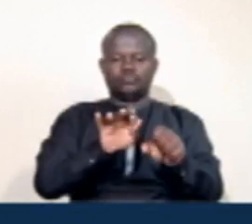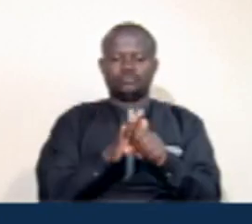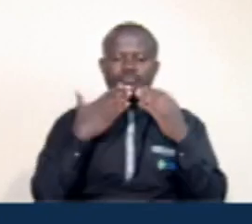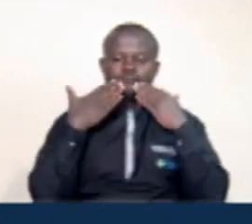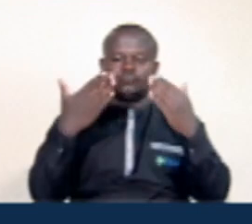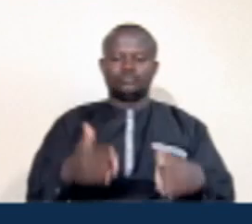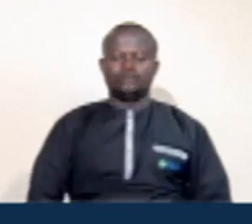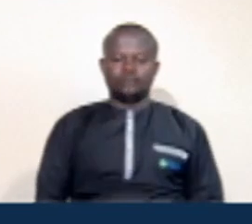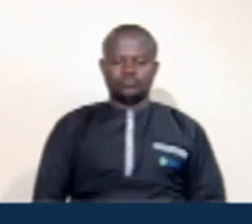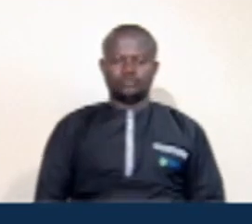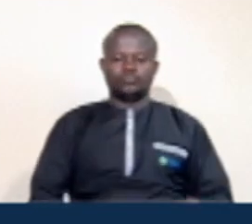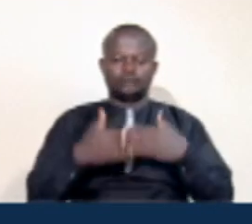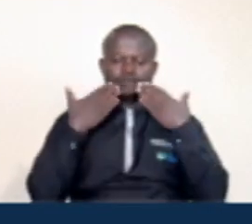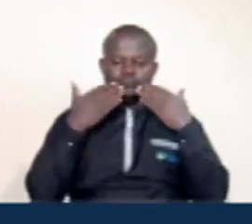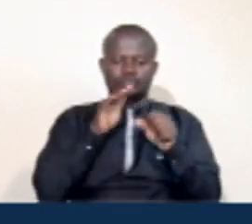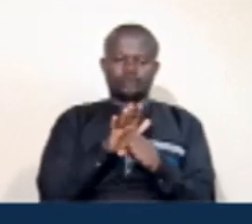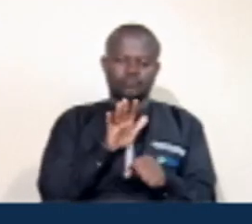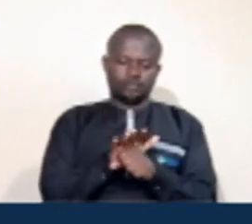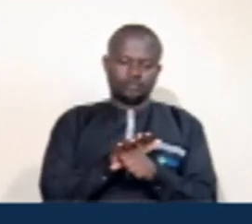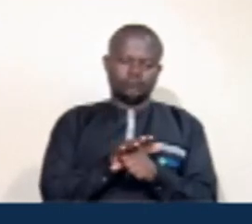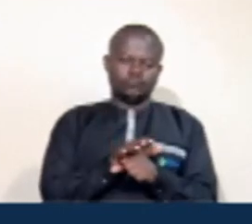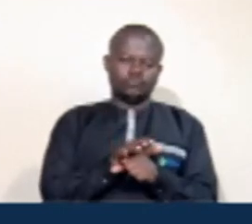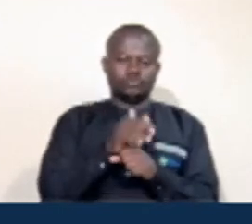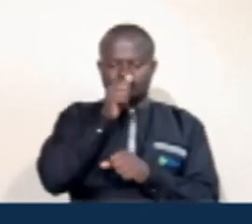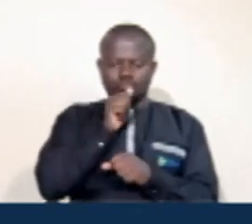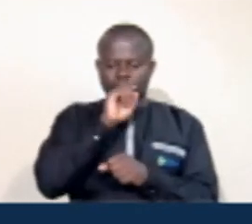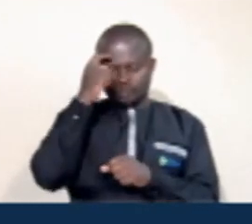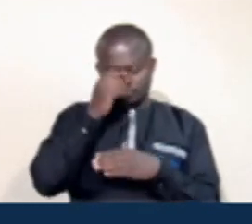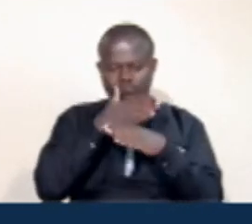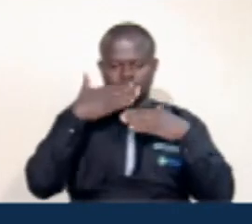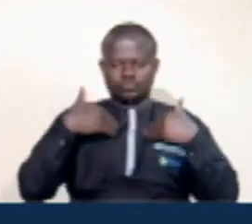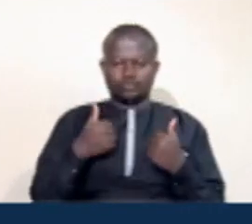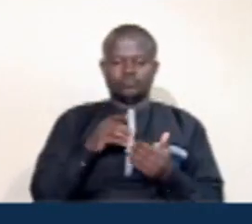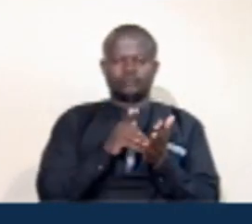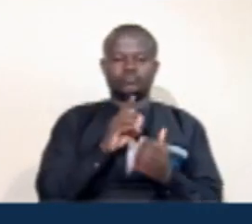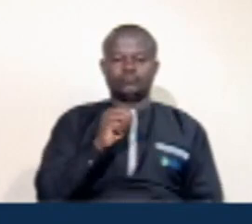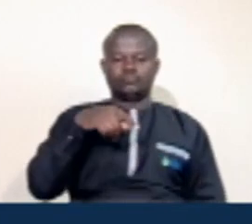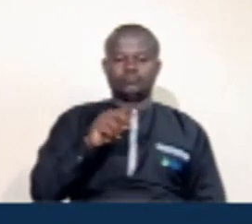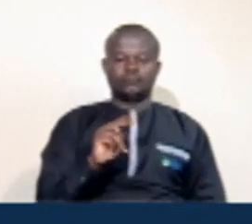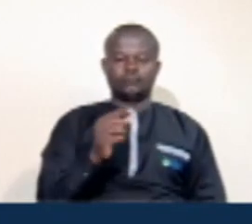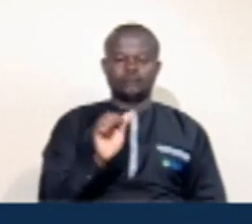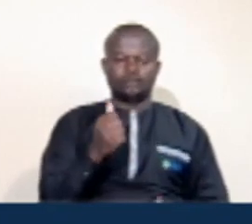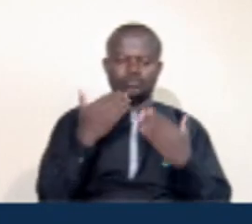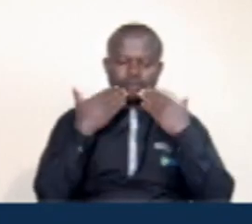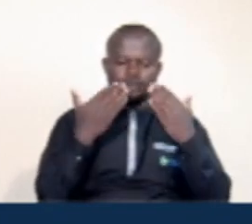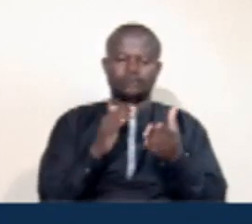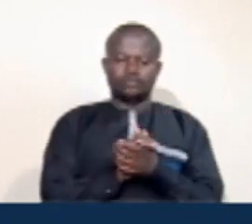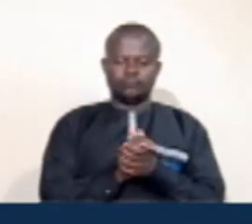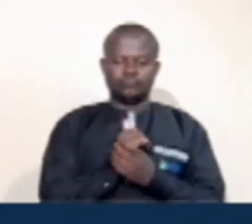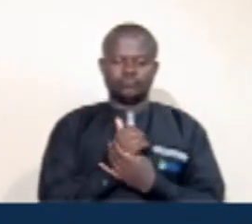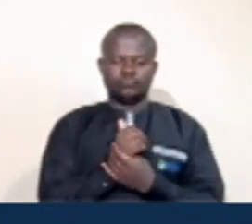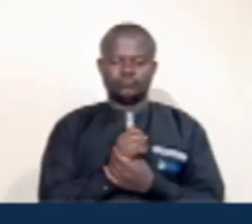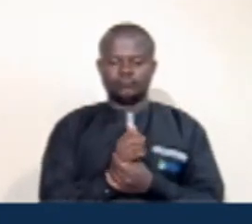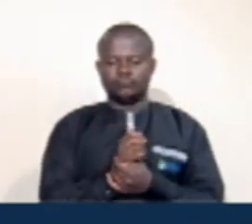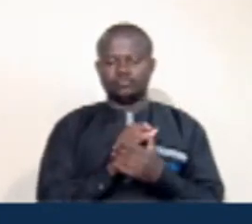murakoze barakoze cyane tubashimire dushimire umunyamabanga wa leta muri ministeri y'ubuzima Dr. Impunga Tarcisse turabashimiye Dr.